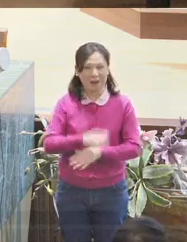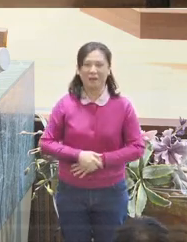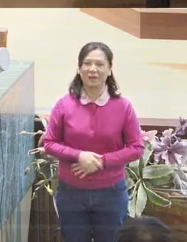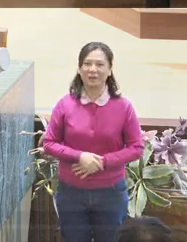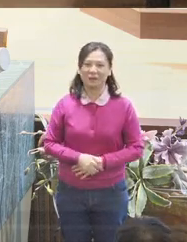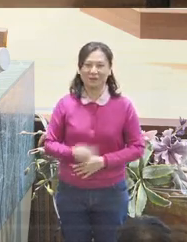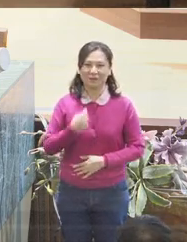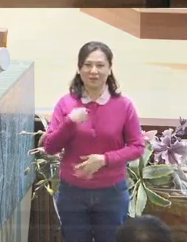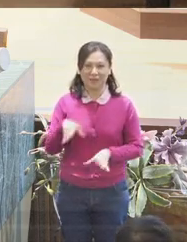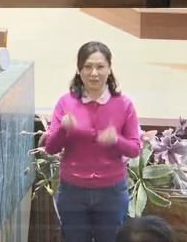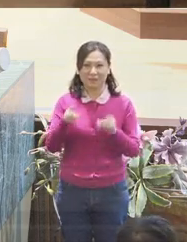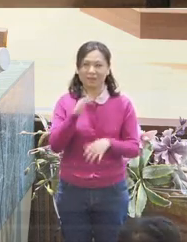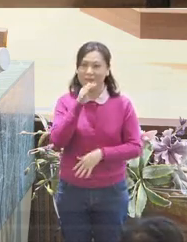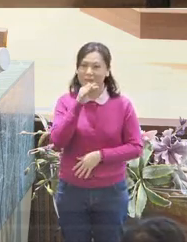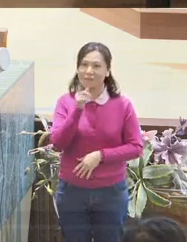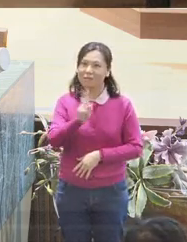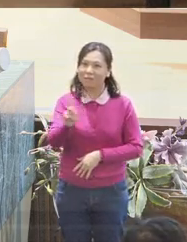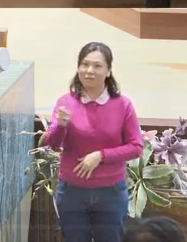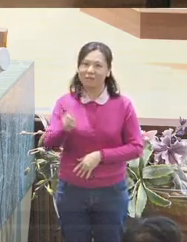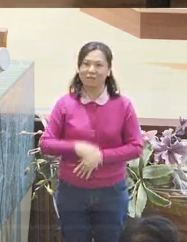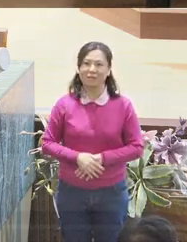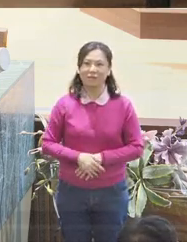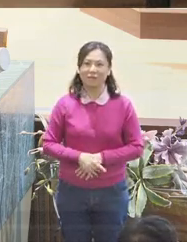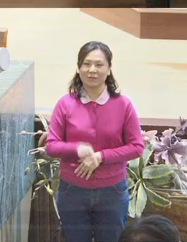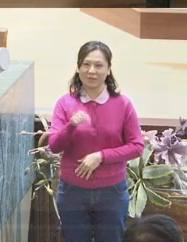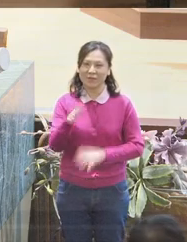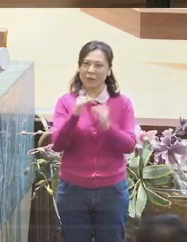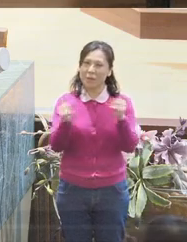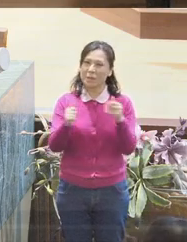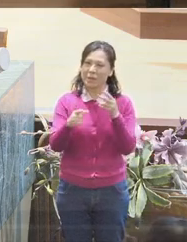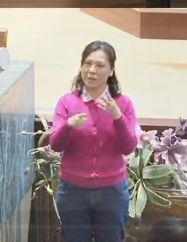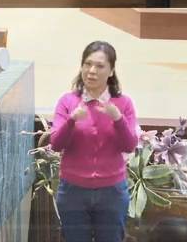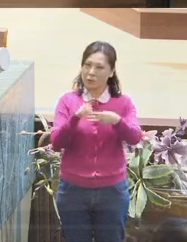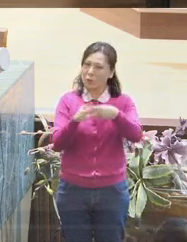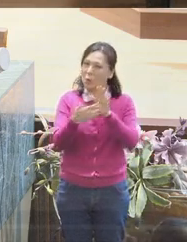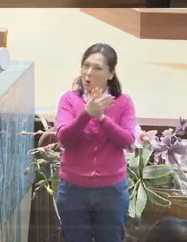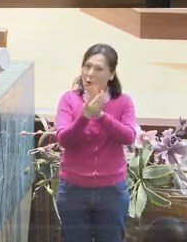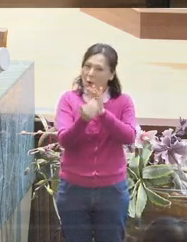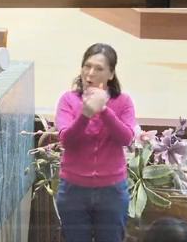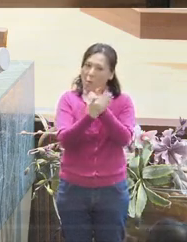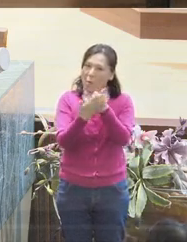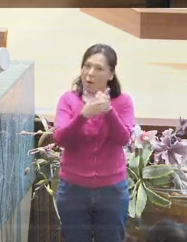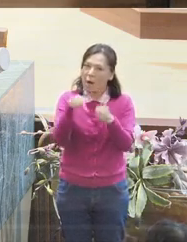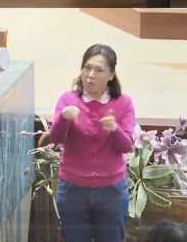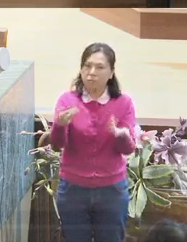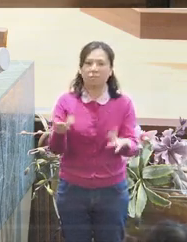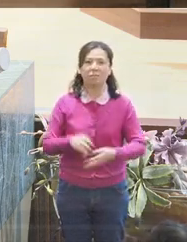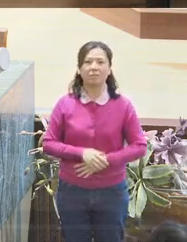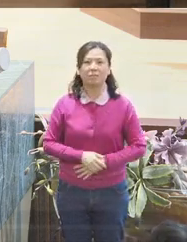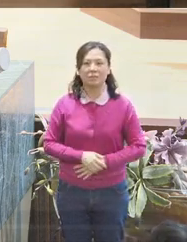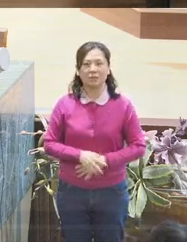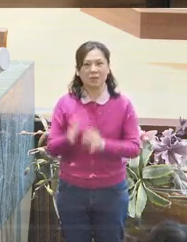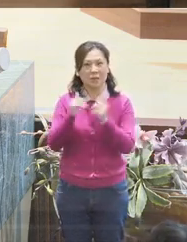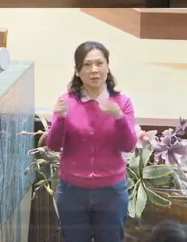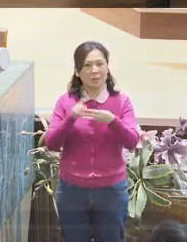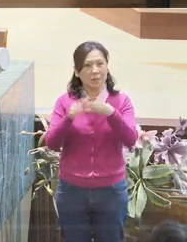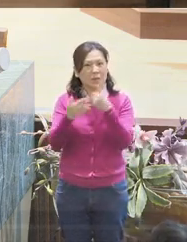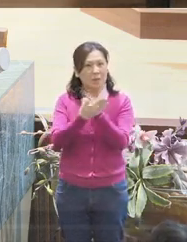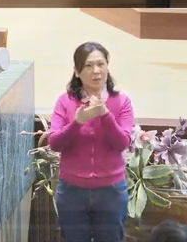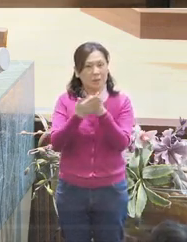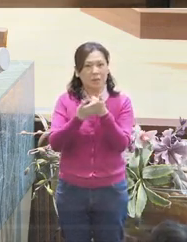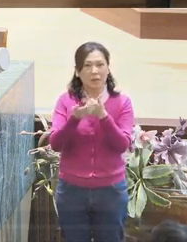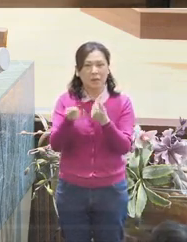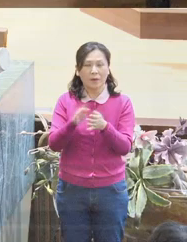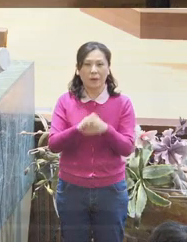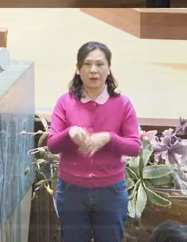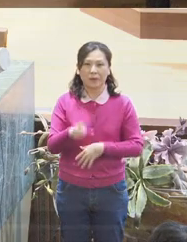我一开始要讲的就是关于防卫民主，民主呢的防卫，因为我昨天刚好住在卫民